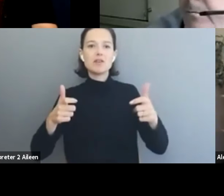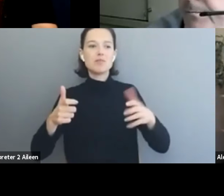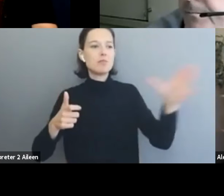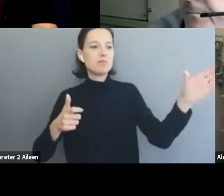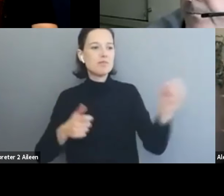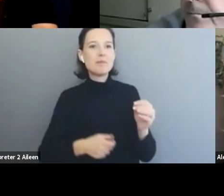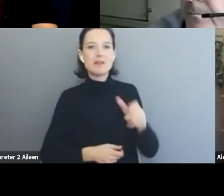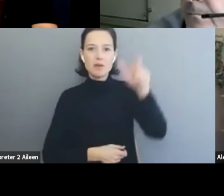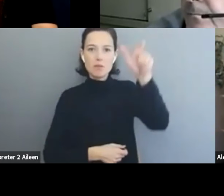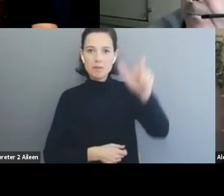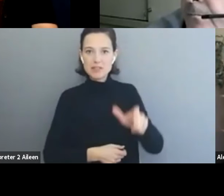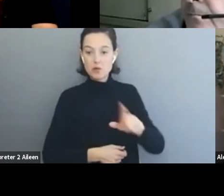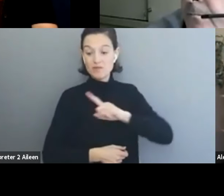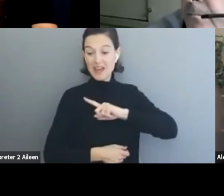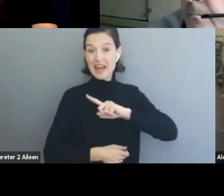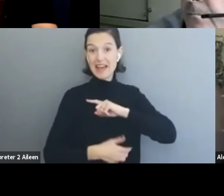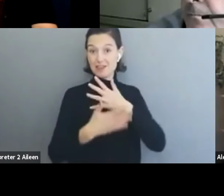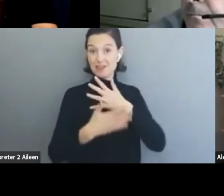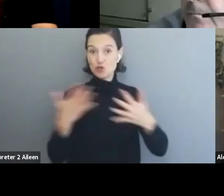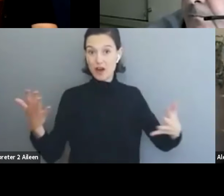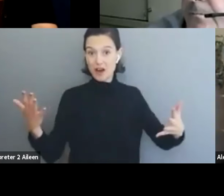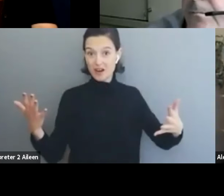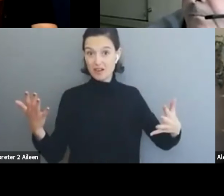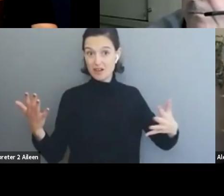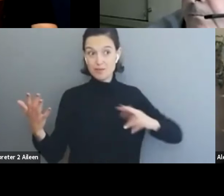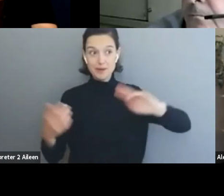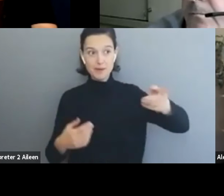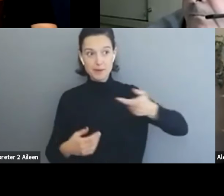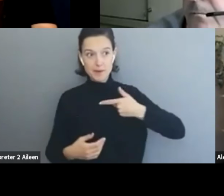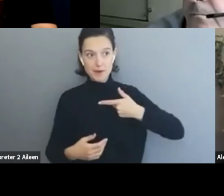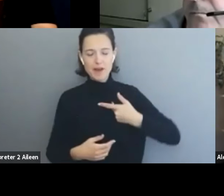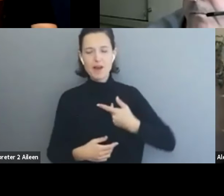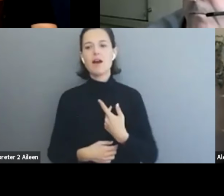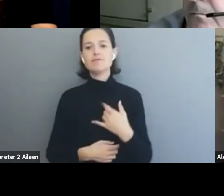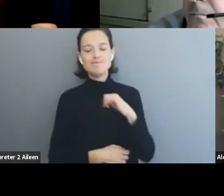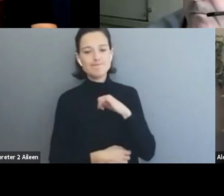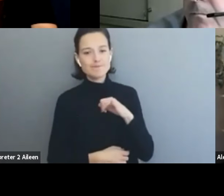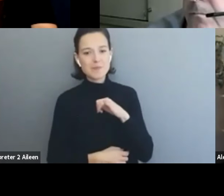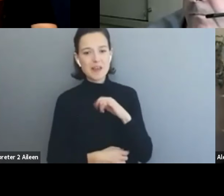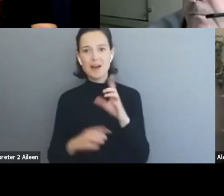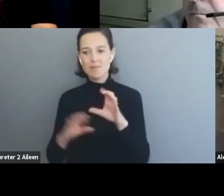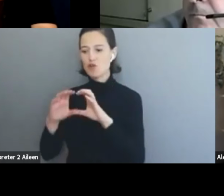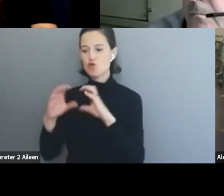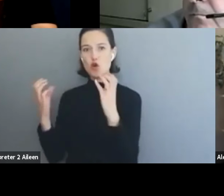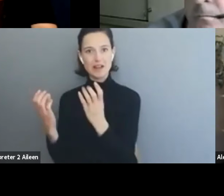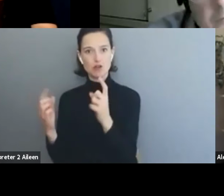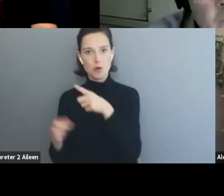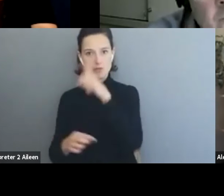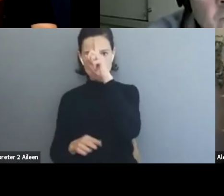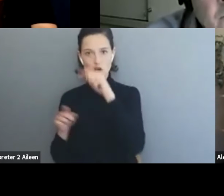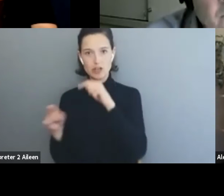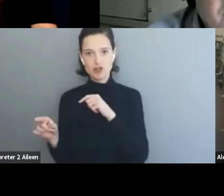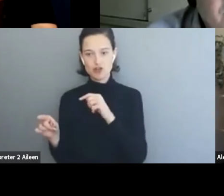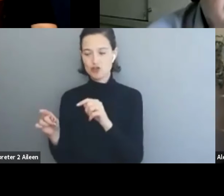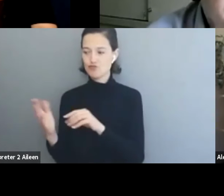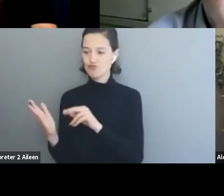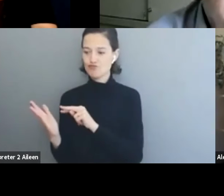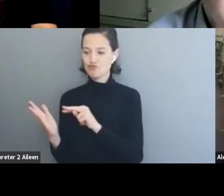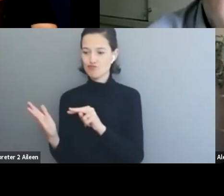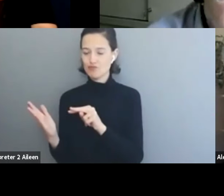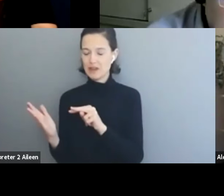eben die Frage, gut, das Curriculum ist aber Deutsch, wie können wir das jetzt vermitteln? Und da sind die dann tatsächlich darauf gekommen, dass sie, wir haben über leichte